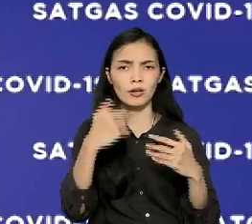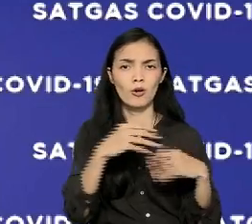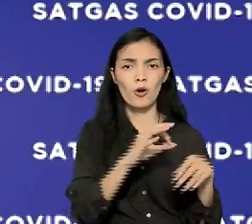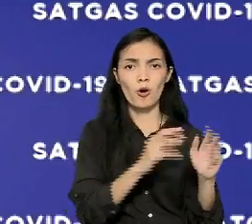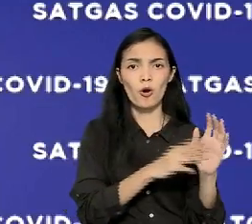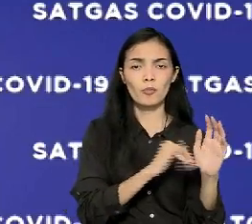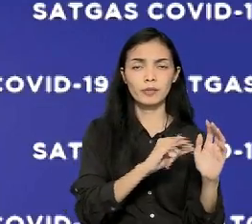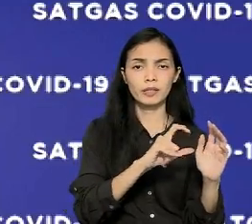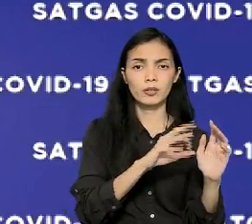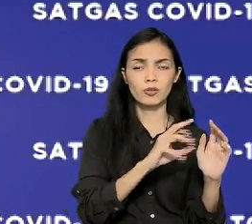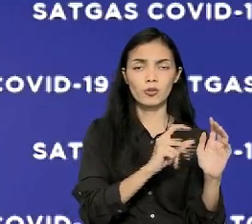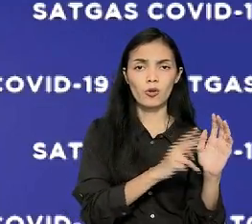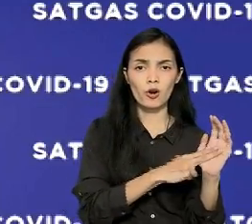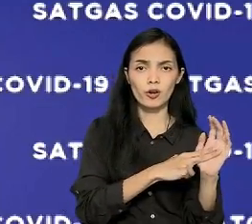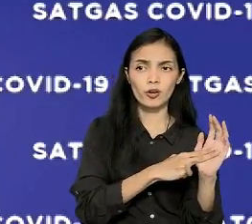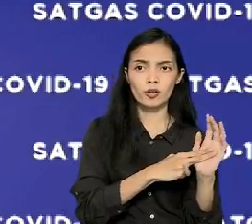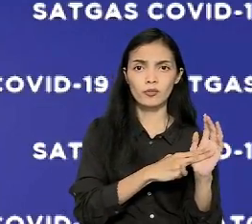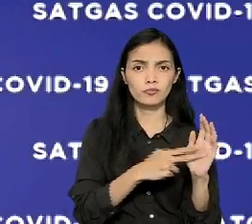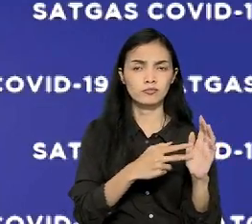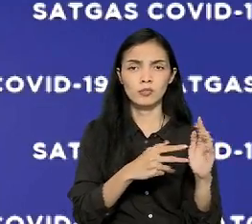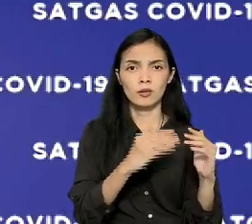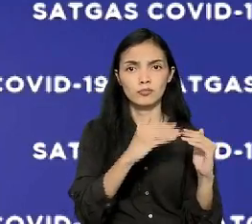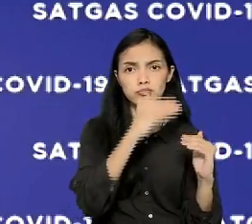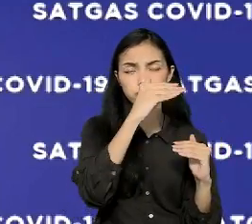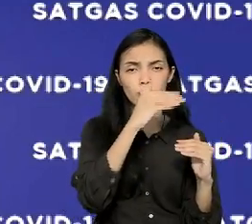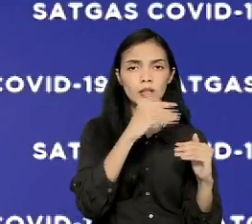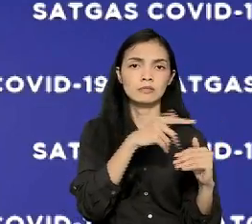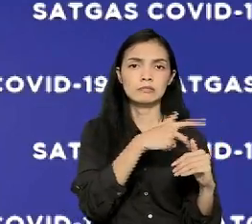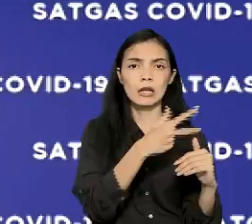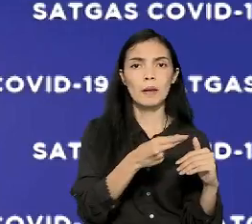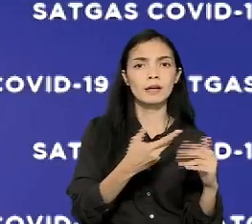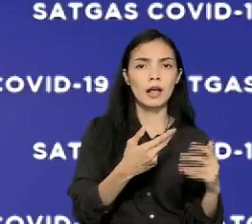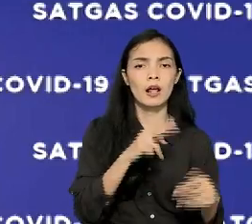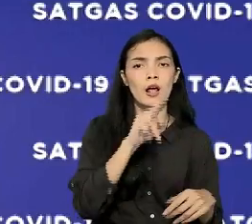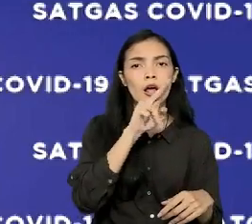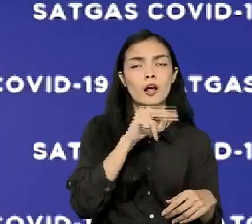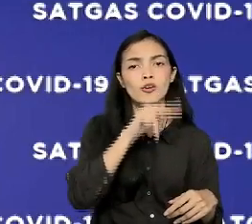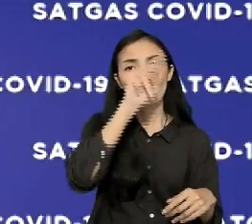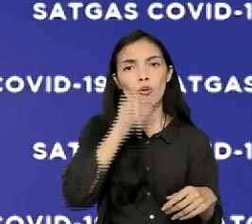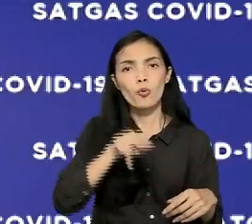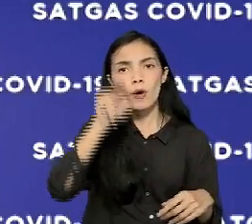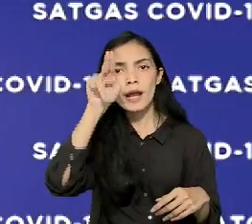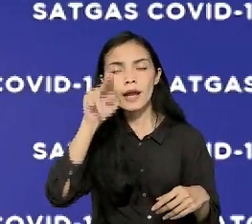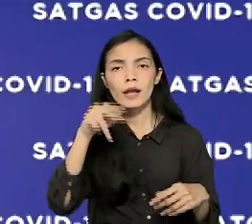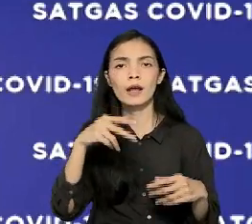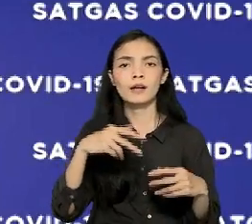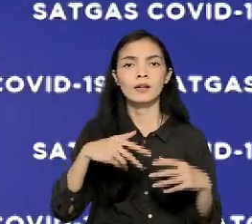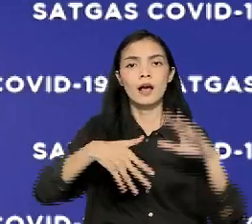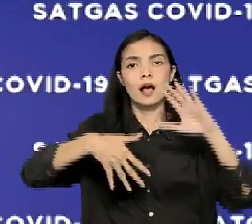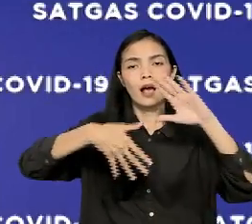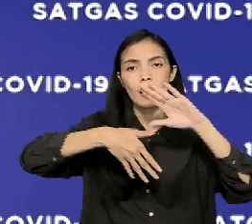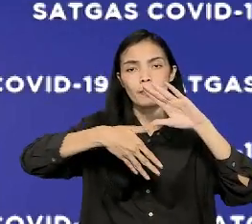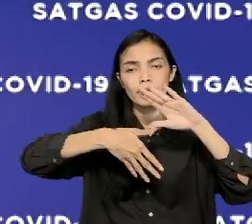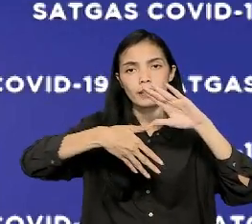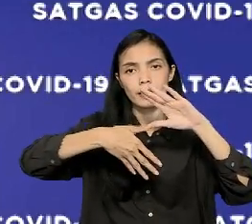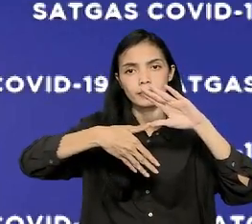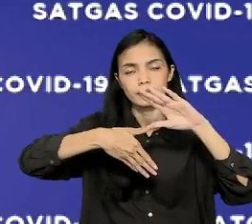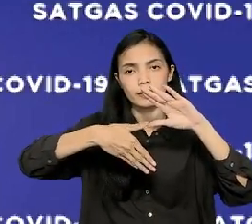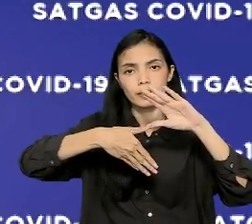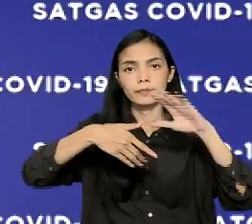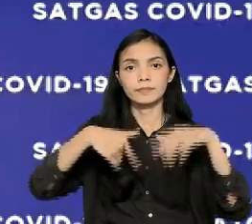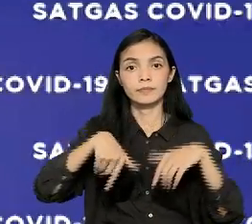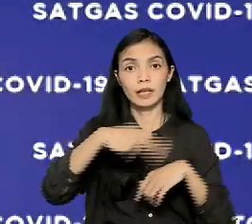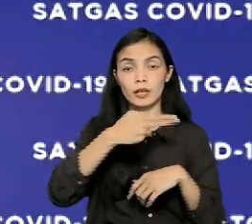tinggi dibandingkan dengan Norwegia dan Afrika Selatan. Di Indonesia sendiri, hingga dengan saat ini